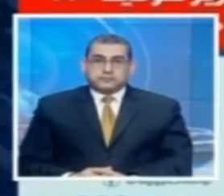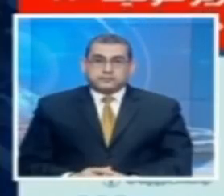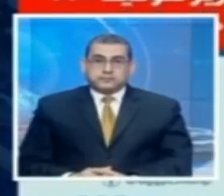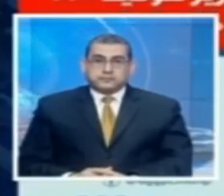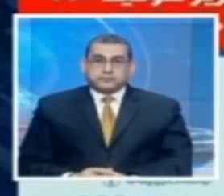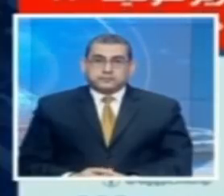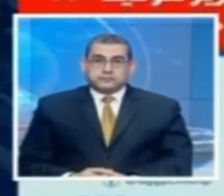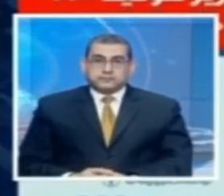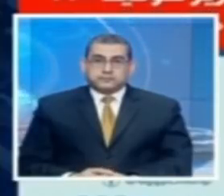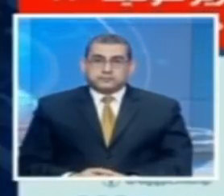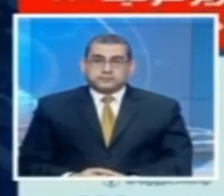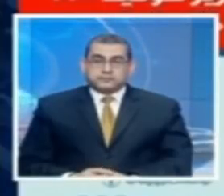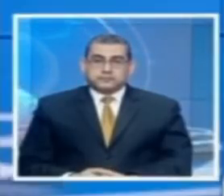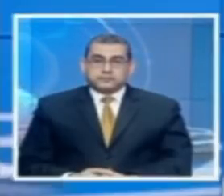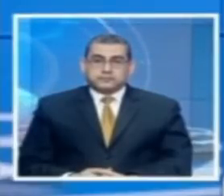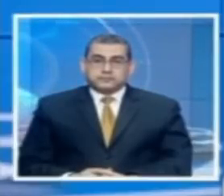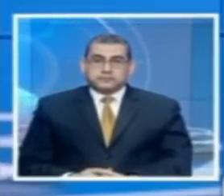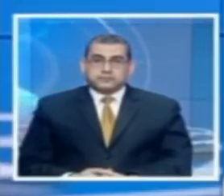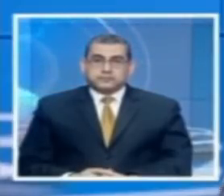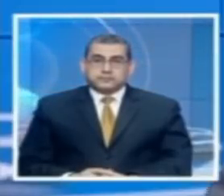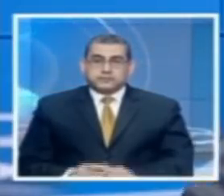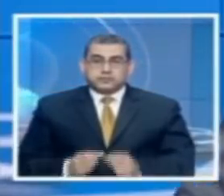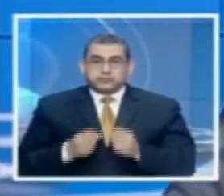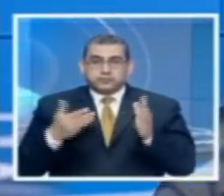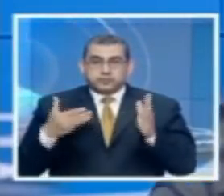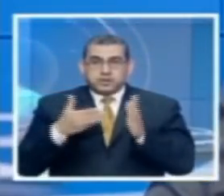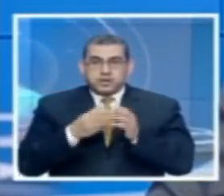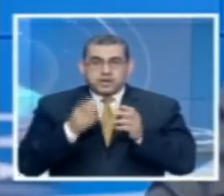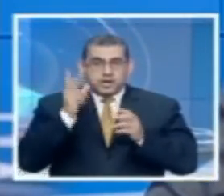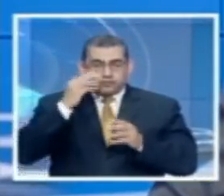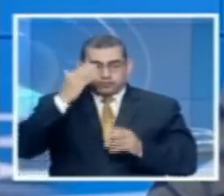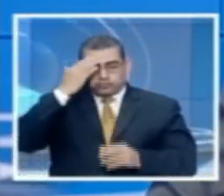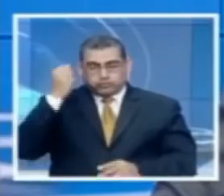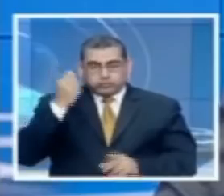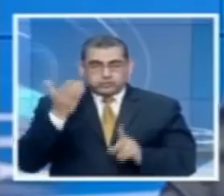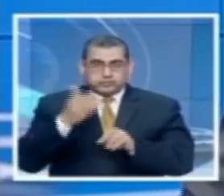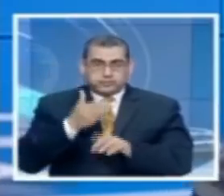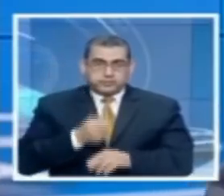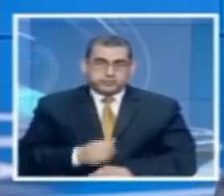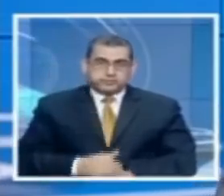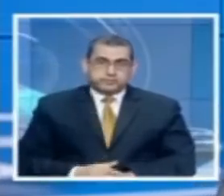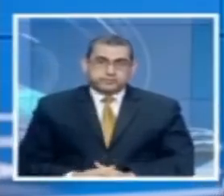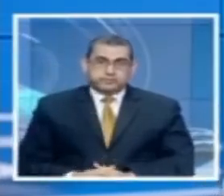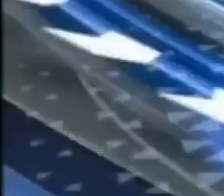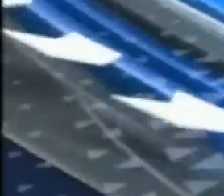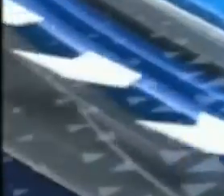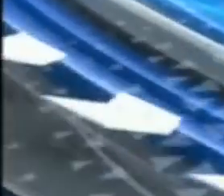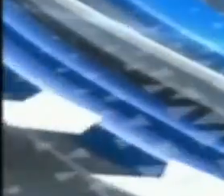نهاية موجز الأخبار، شكرا لكم وإلى ملتقى.